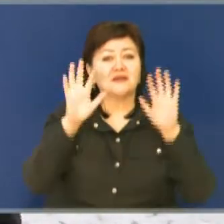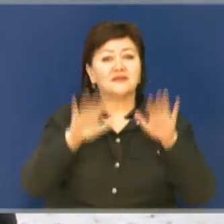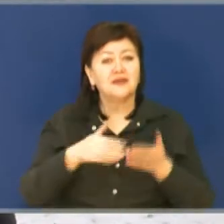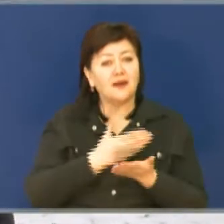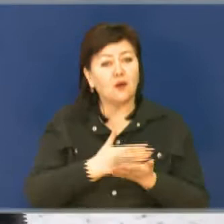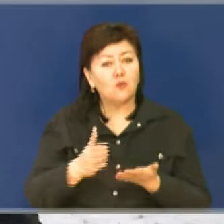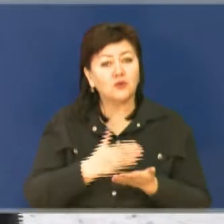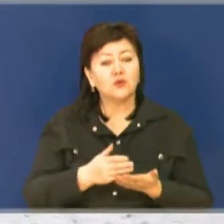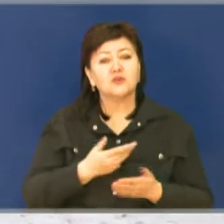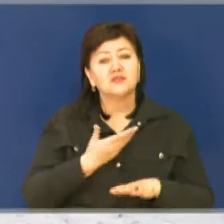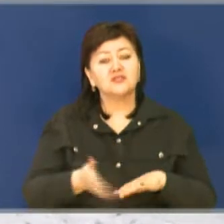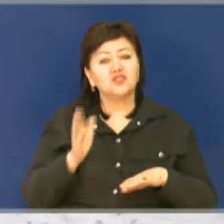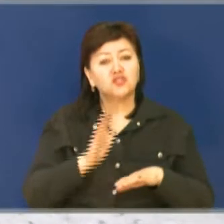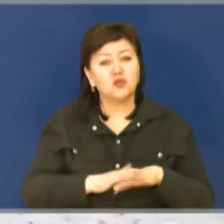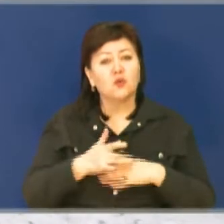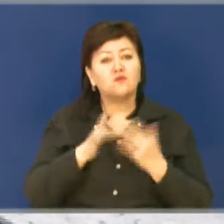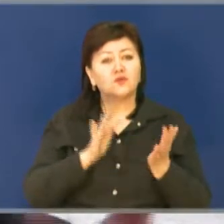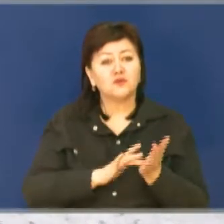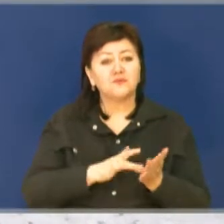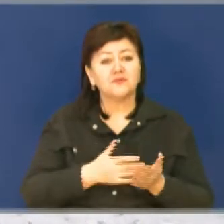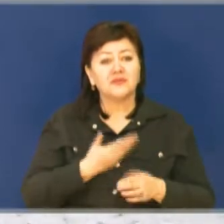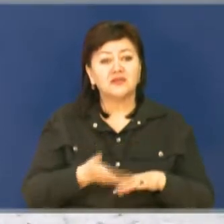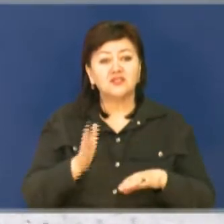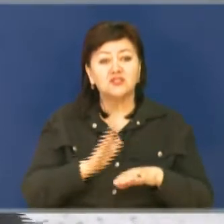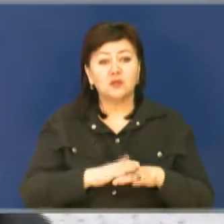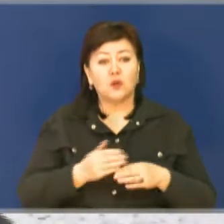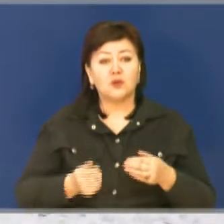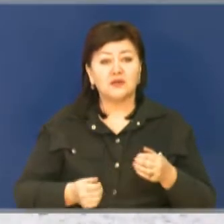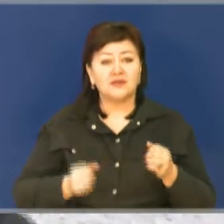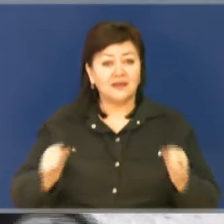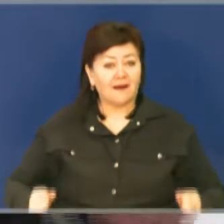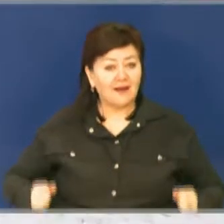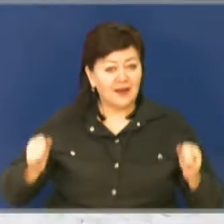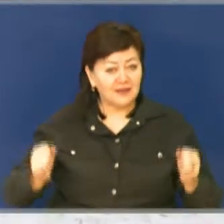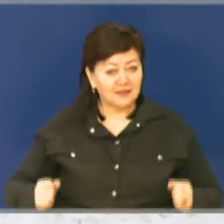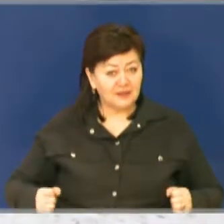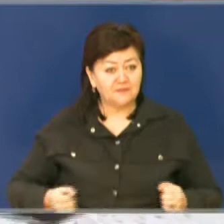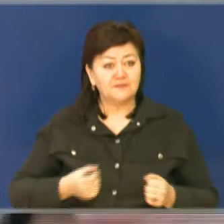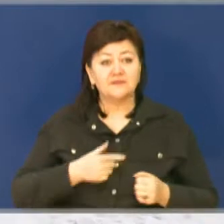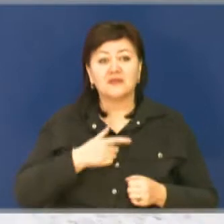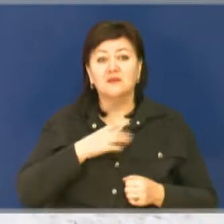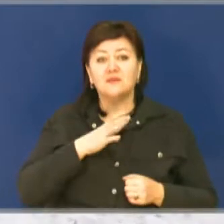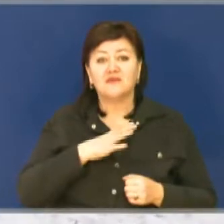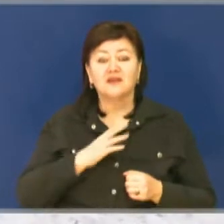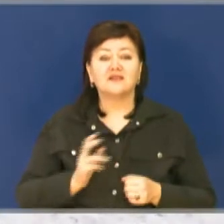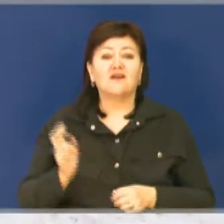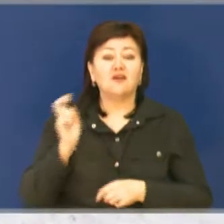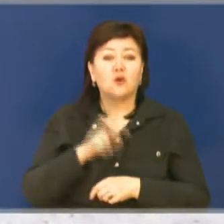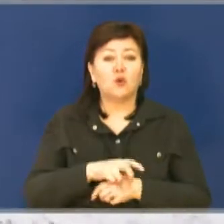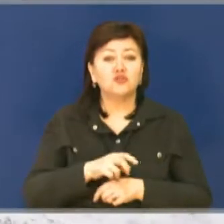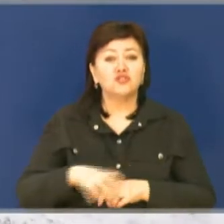с этим в городе. Например, нам тяжело передвигаться на коляске, особенно вот выходишь со двора, все это не